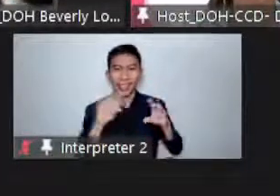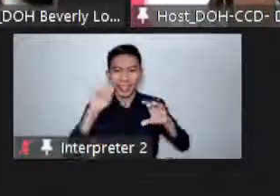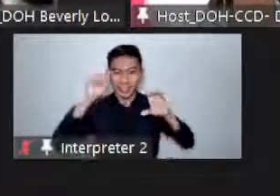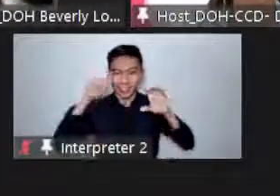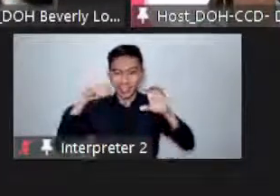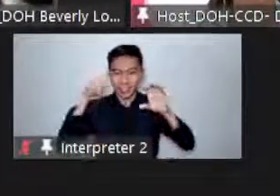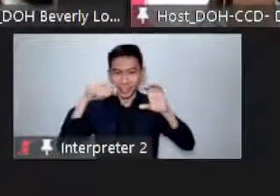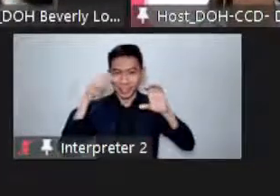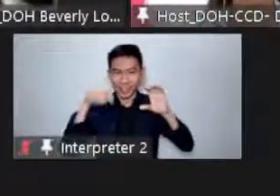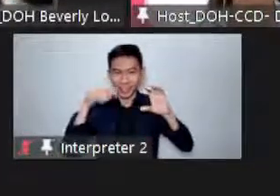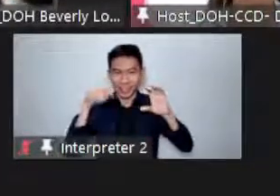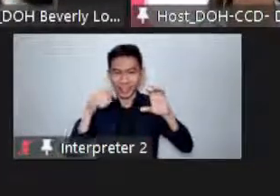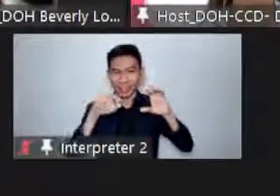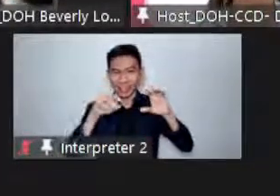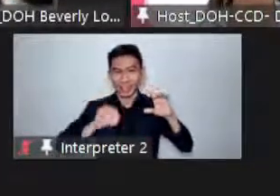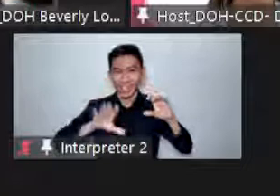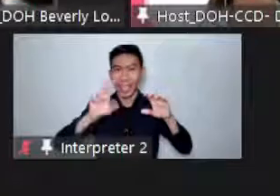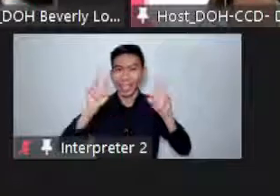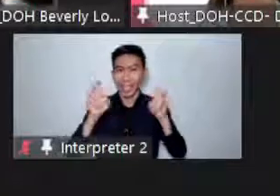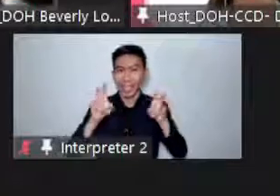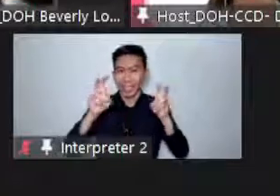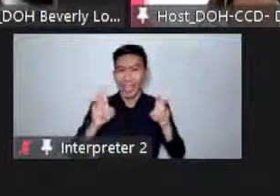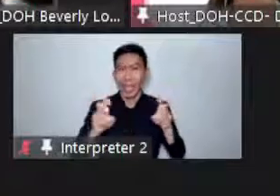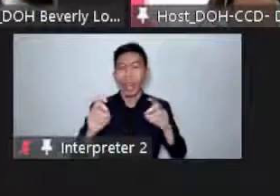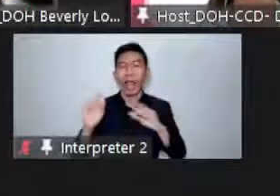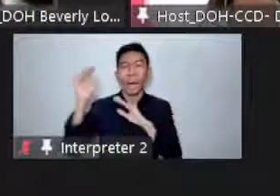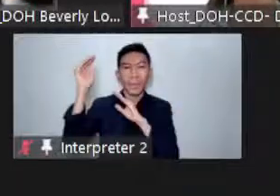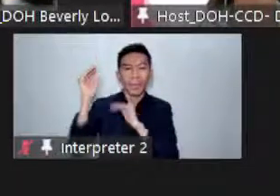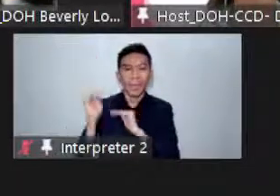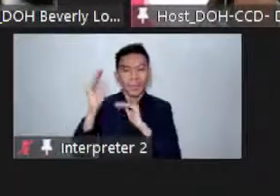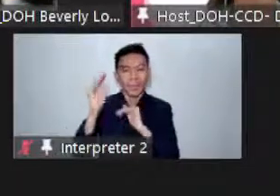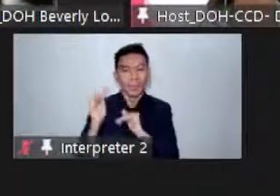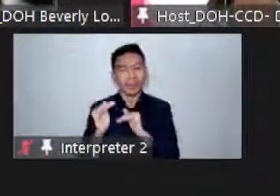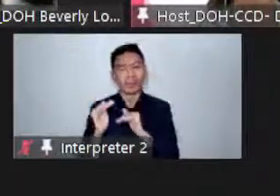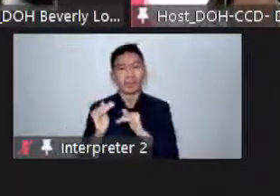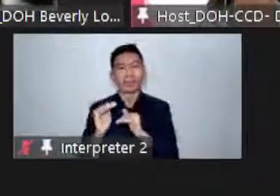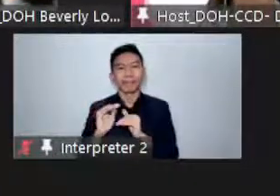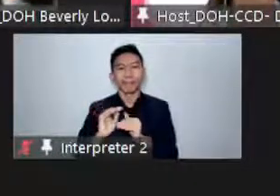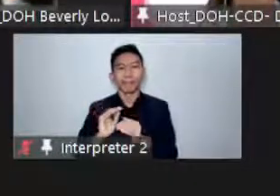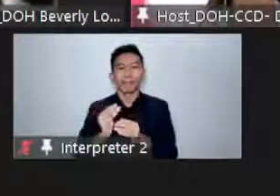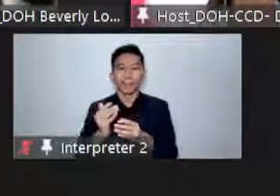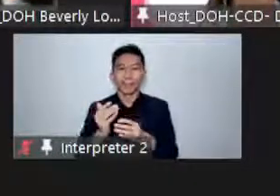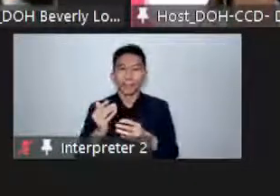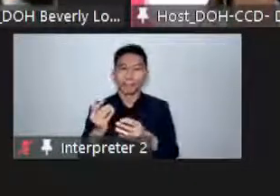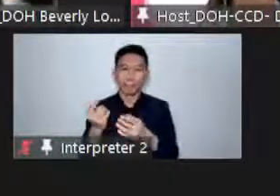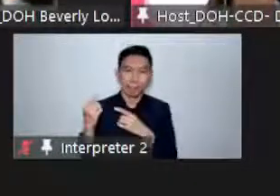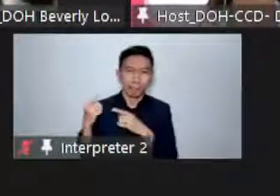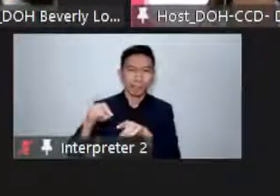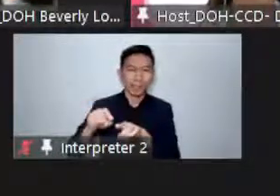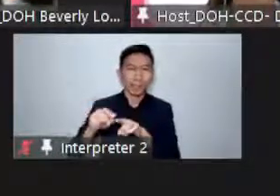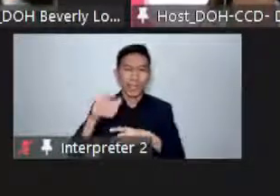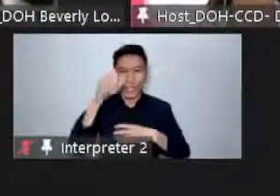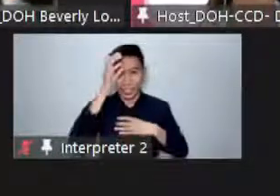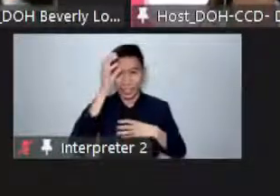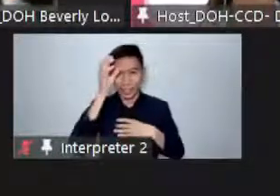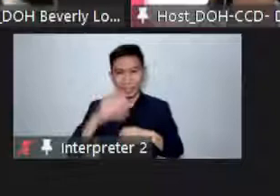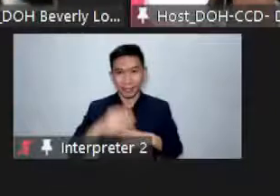video presentation namin with the title Pag-asa sa Gitna ng Cancer. It's a